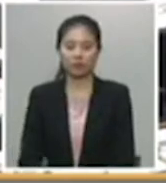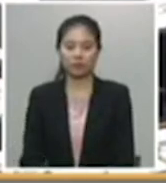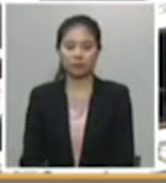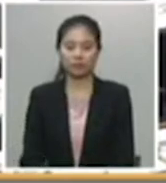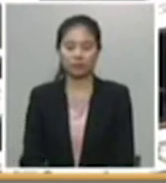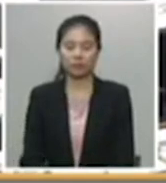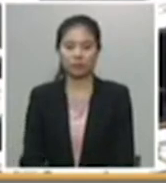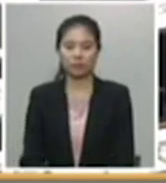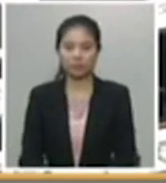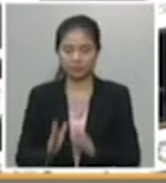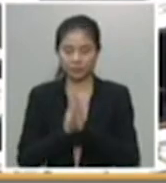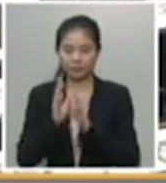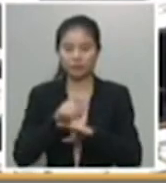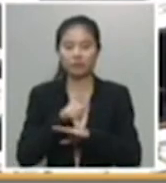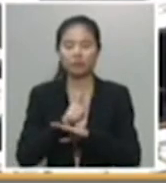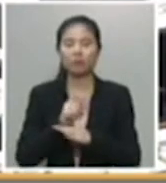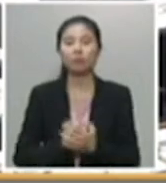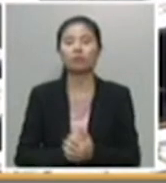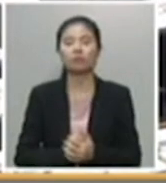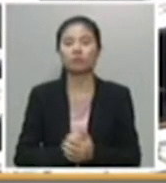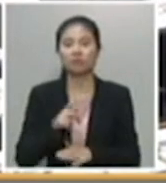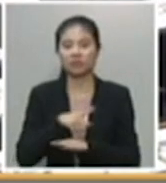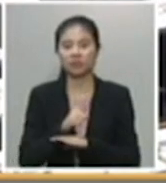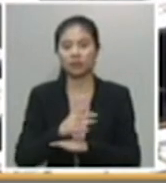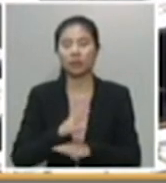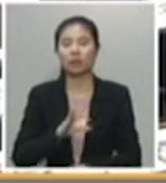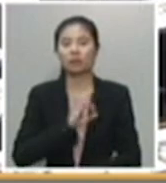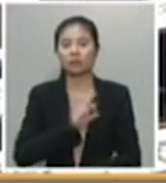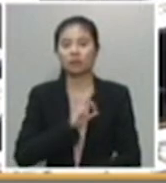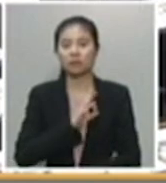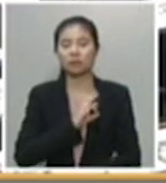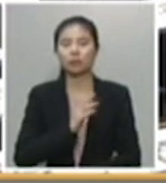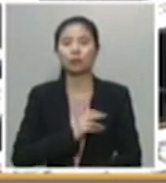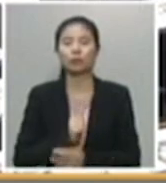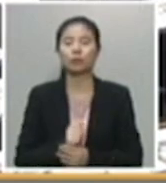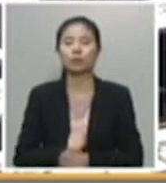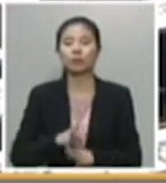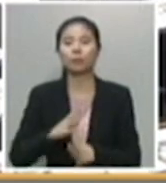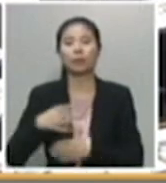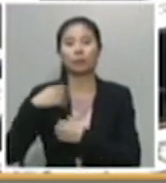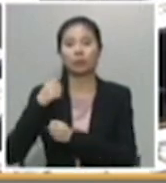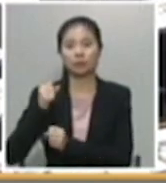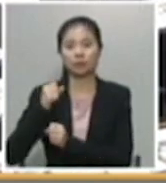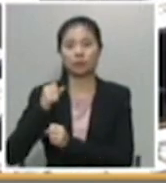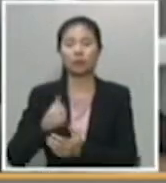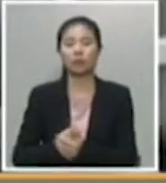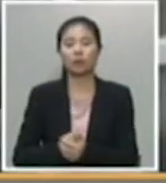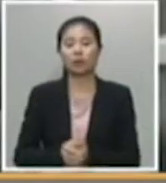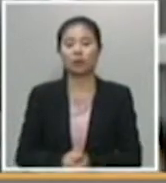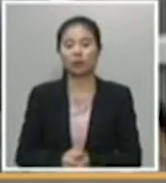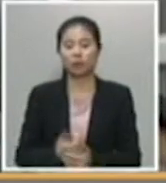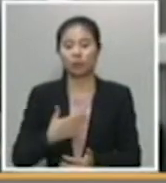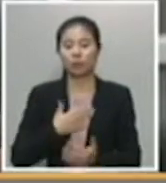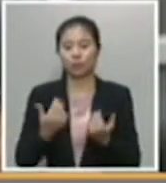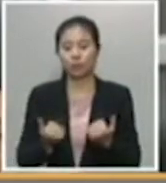กราบเรียนท่านประธานสภาที่เคารพผมกรจาติโกนิตสมาชิกสภาผู้แทนราษฎรในระบบบัญชีรายชื่อพรรคประชาธิปัตย์ท่านประธานครับวันนี้เรามา